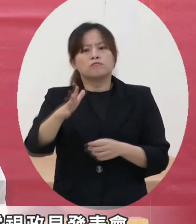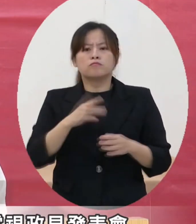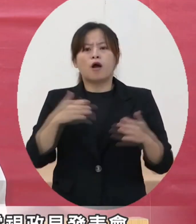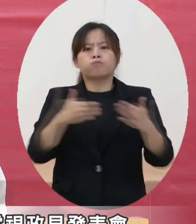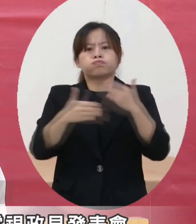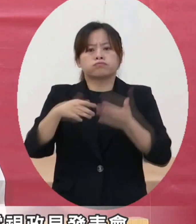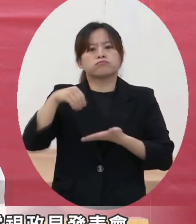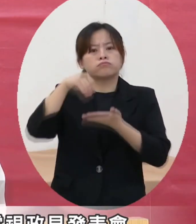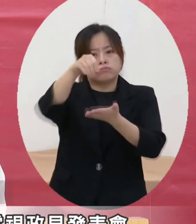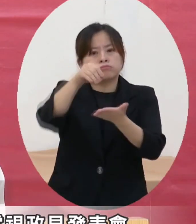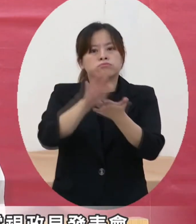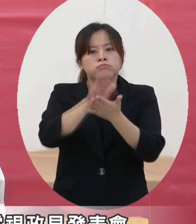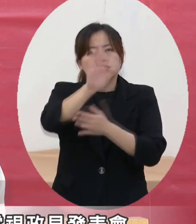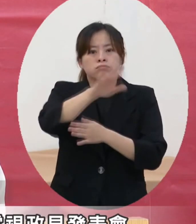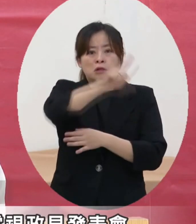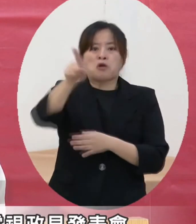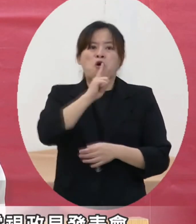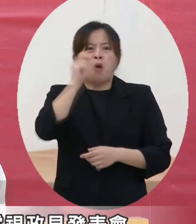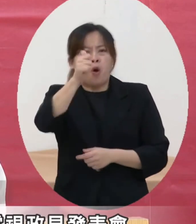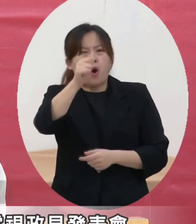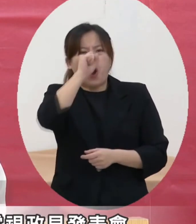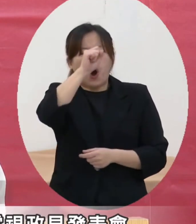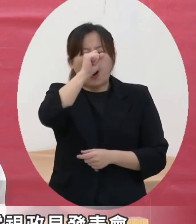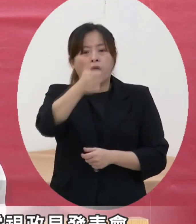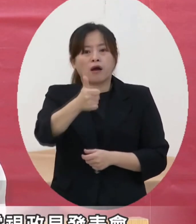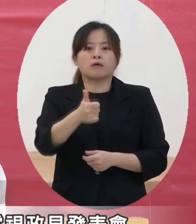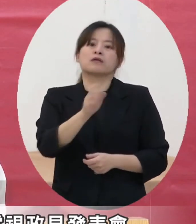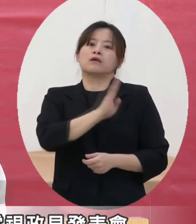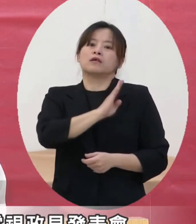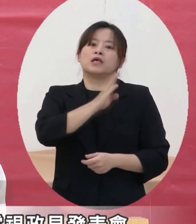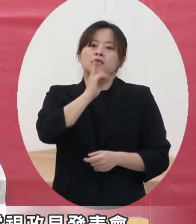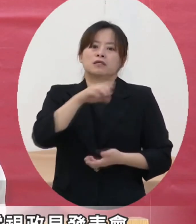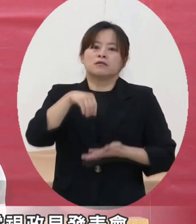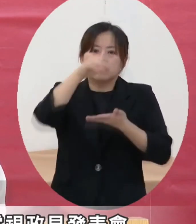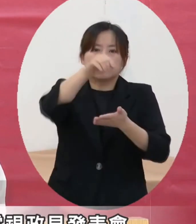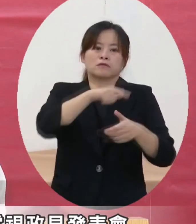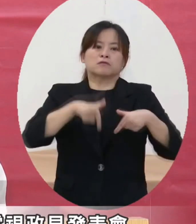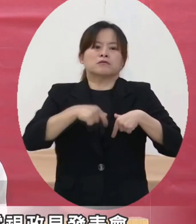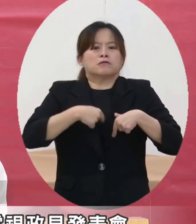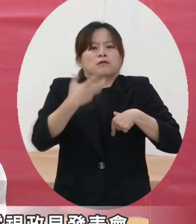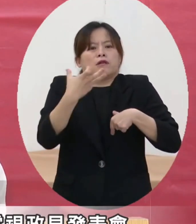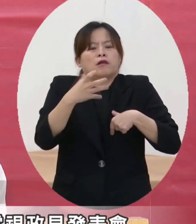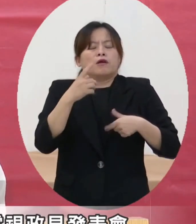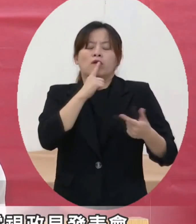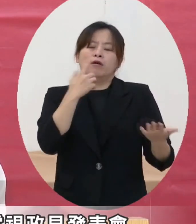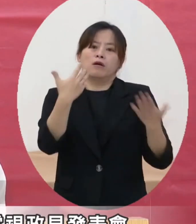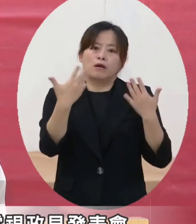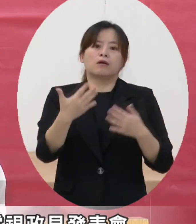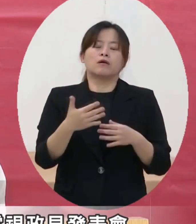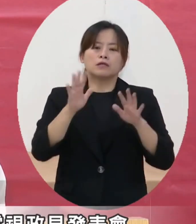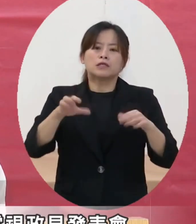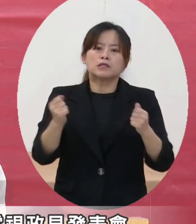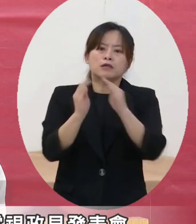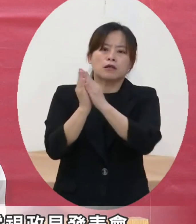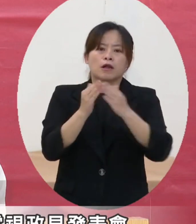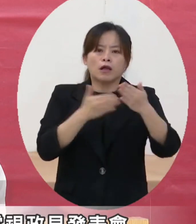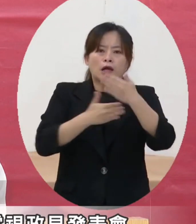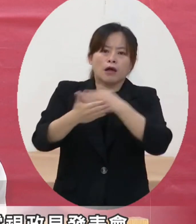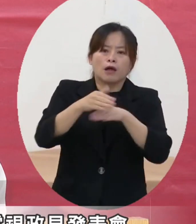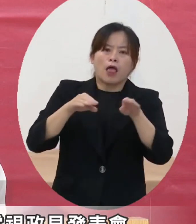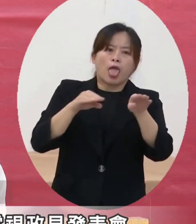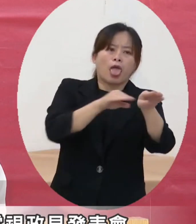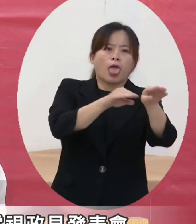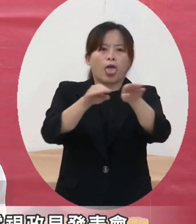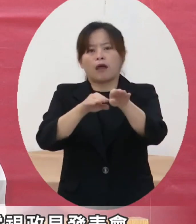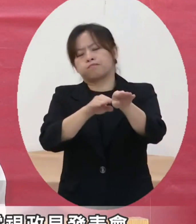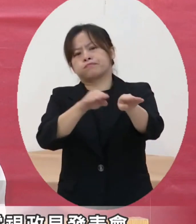具提出来之后赢得市民们的回响？当然就是讲出大家心里的痛。因为现在的桃园交通走到哪里